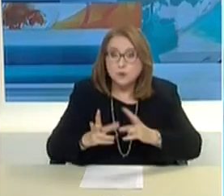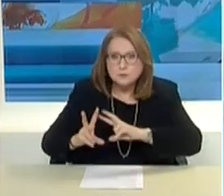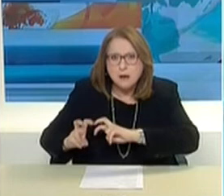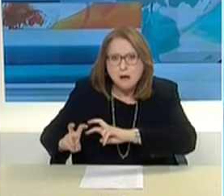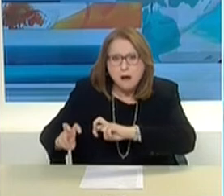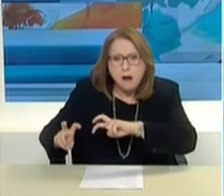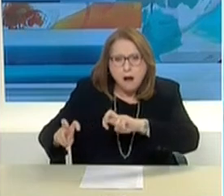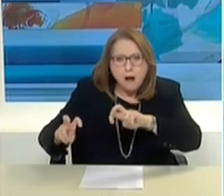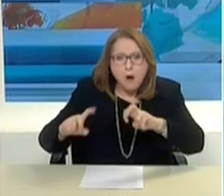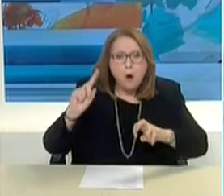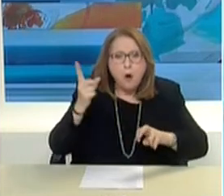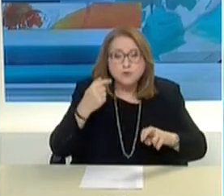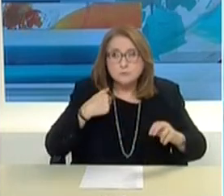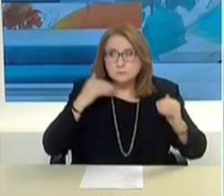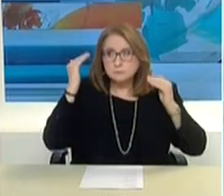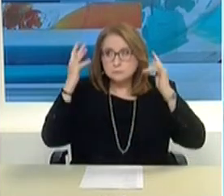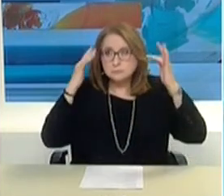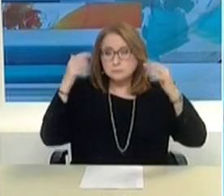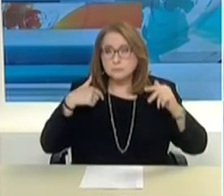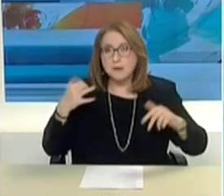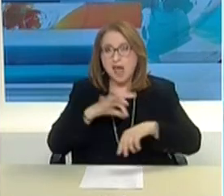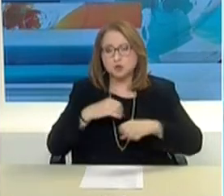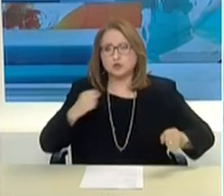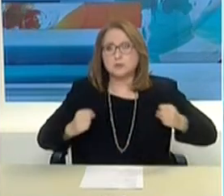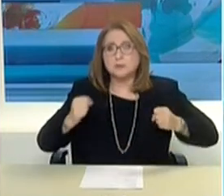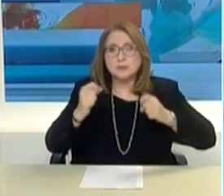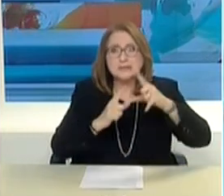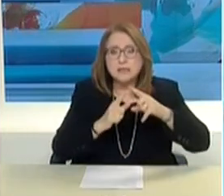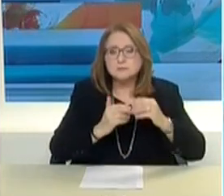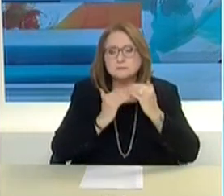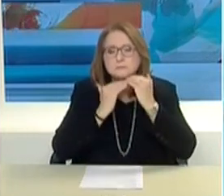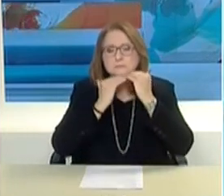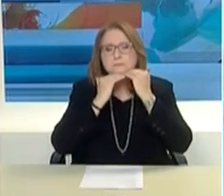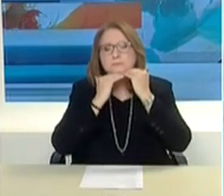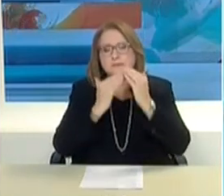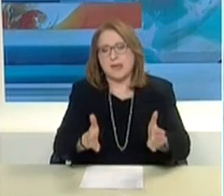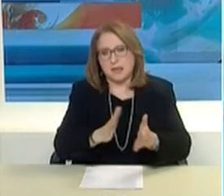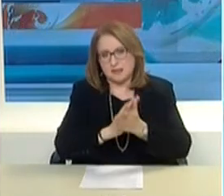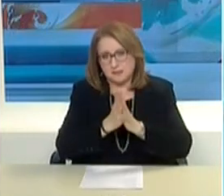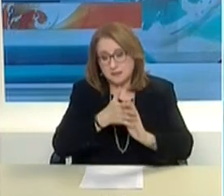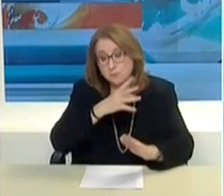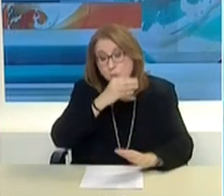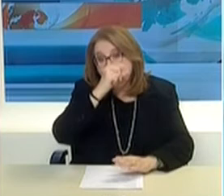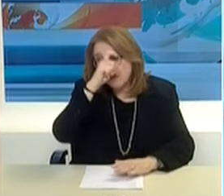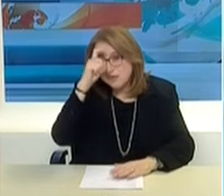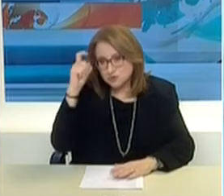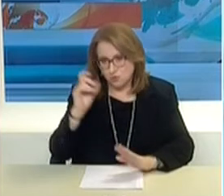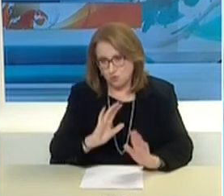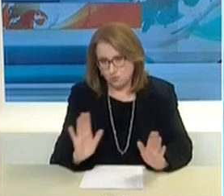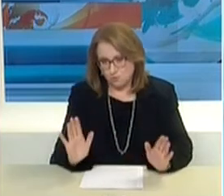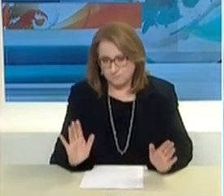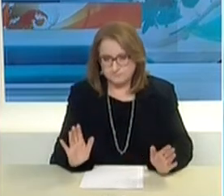σε καθέναν που έχει υποψία για την νόσο. Σας έχω πει πολλές φορές ότι μπορεί να είναι στη φάση επόασης και να είναι αρνητικός. Παρ' όλα